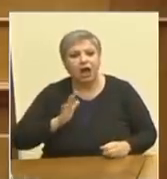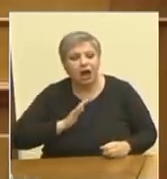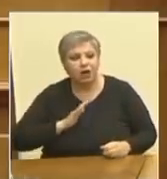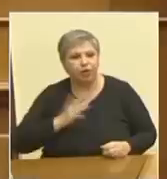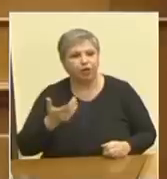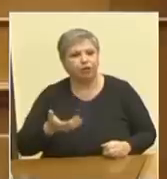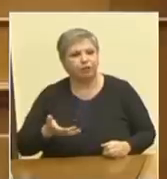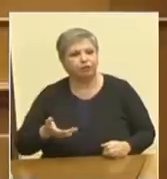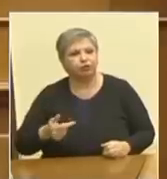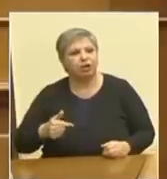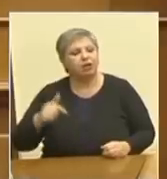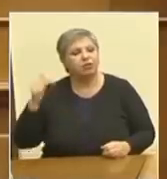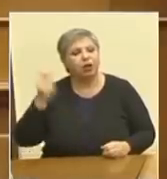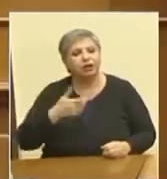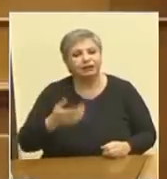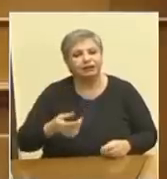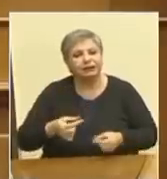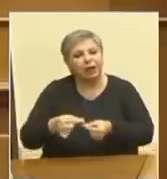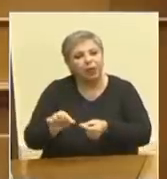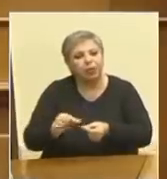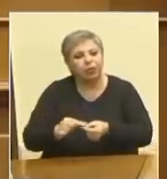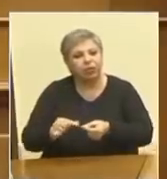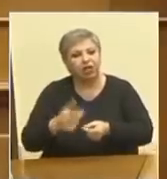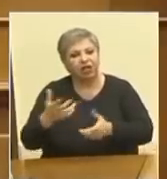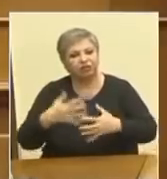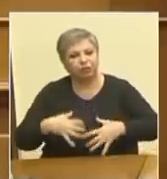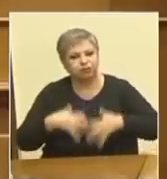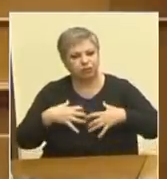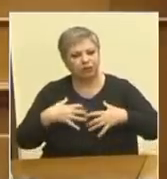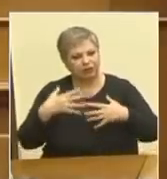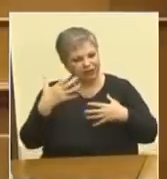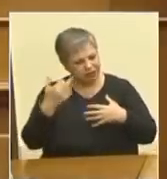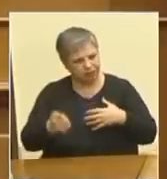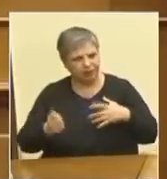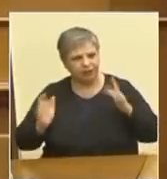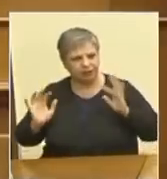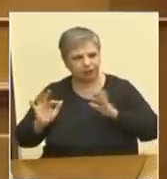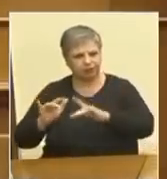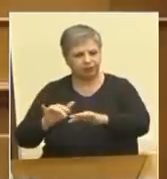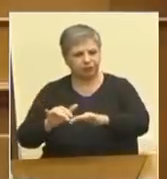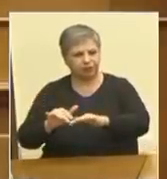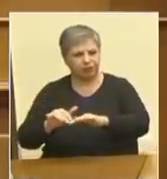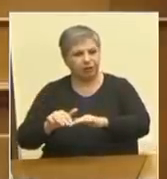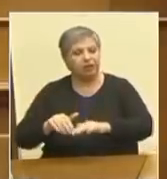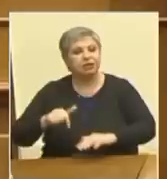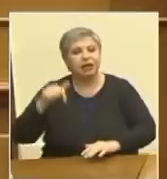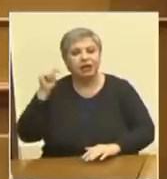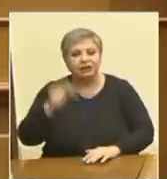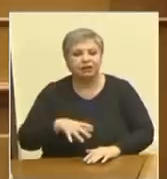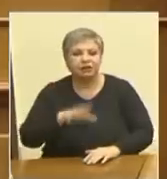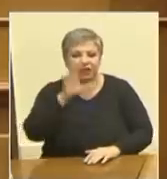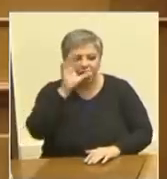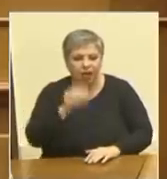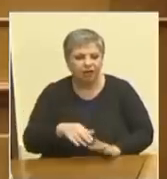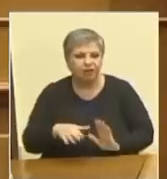καβαλώντας αυτό το κύμα της οργής, το οποίο το υπονομεύσατε με τον πιο χυδαίο και λαϊκίστικο τρόπο,